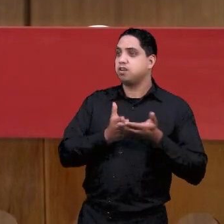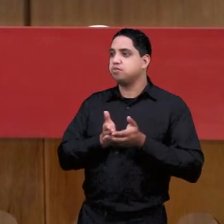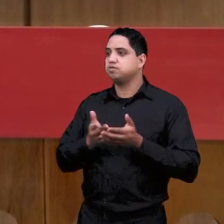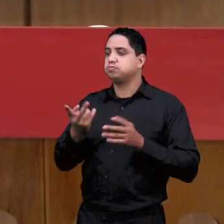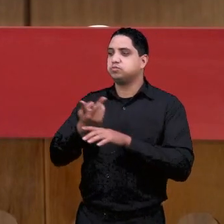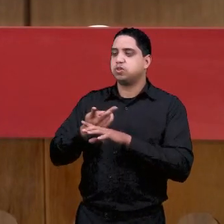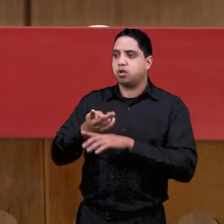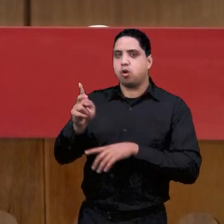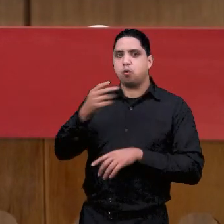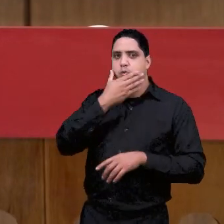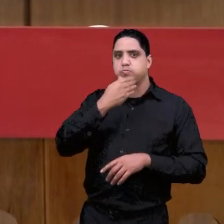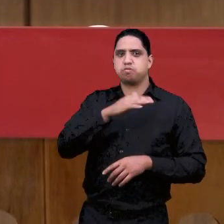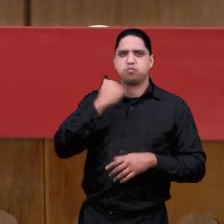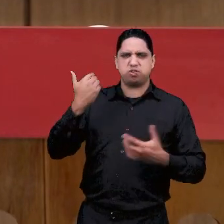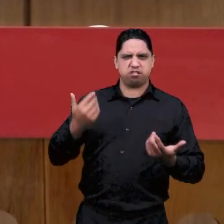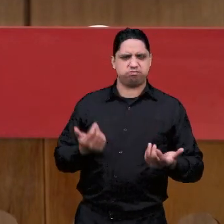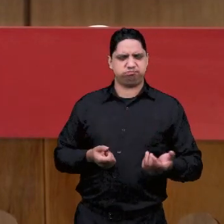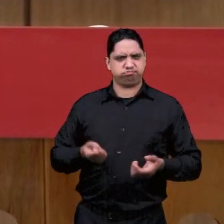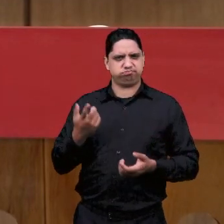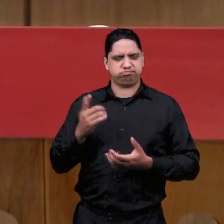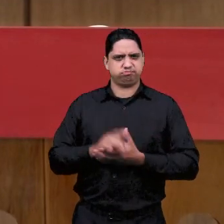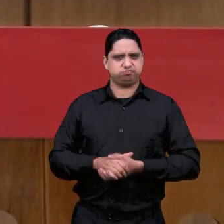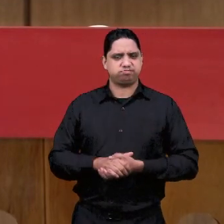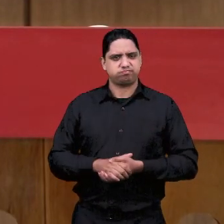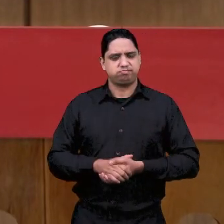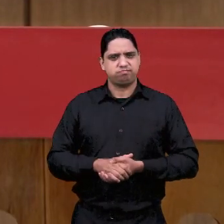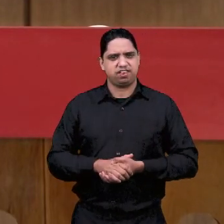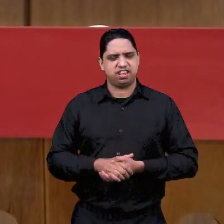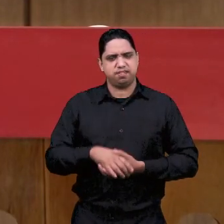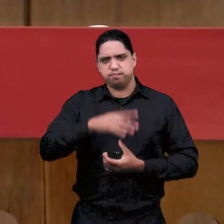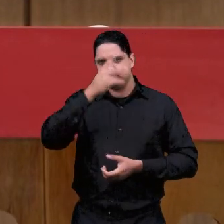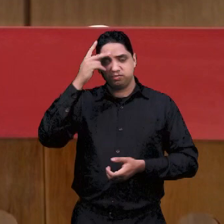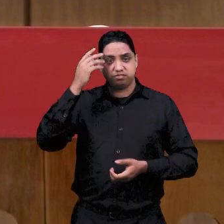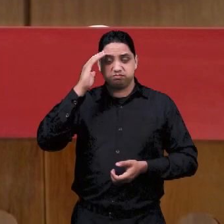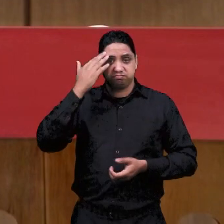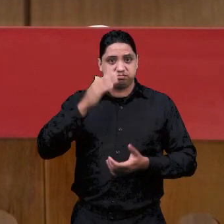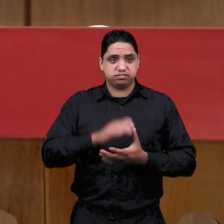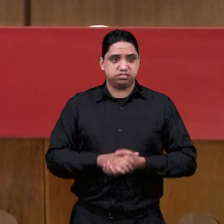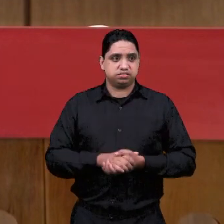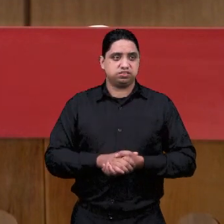mort. Regardez, les personnes ne comprennent pas cela.